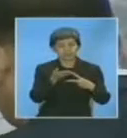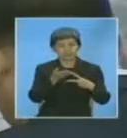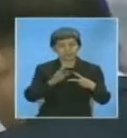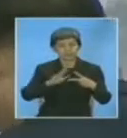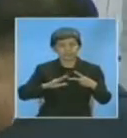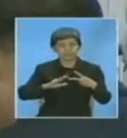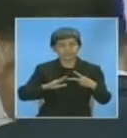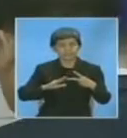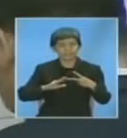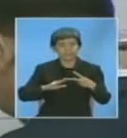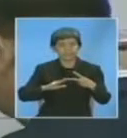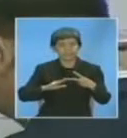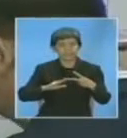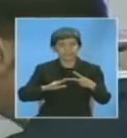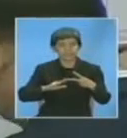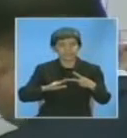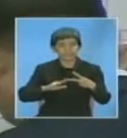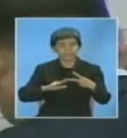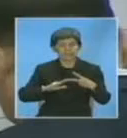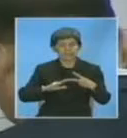สุรชัย